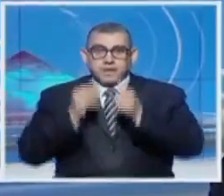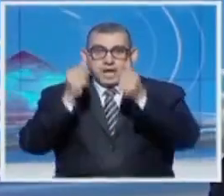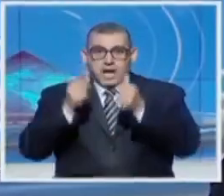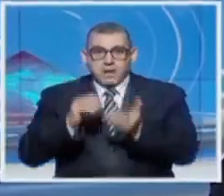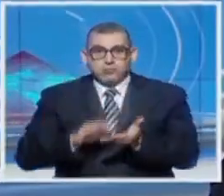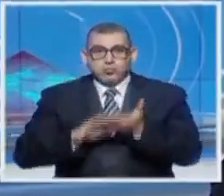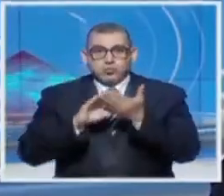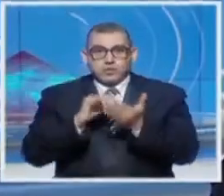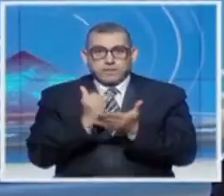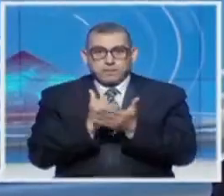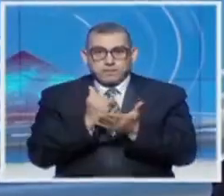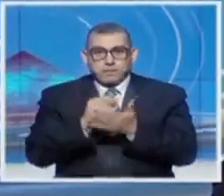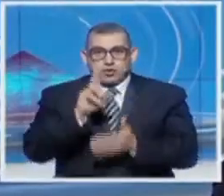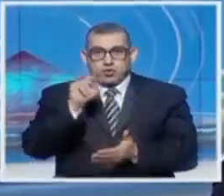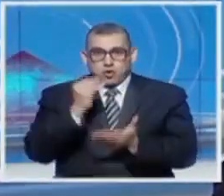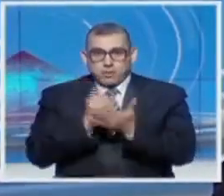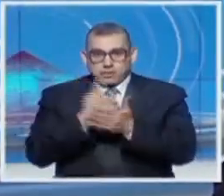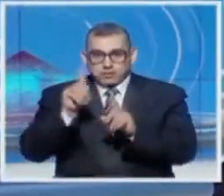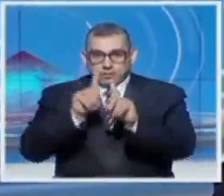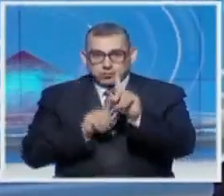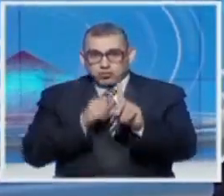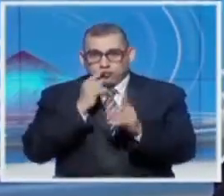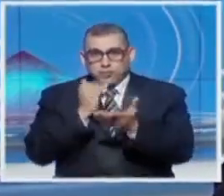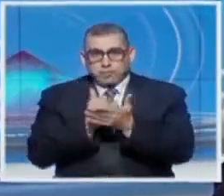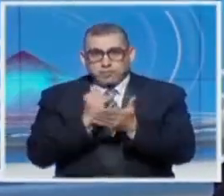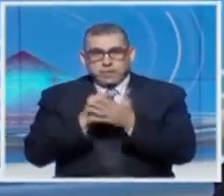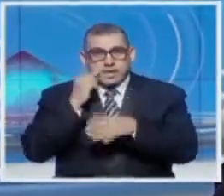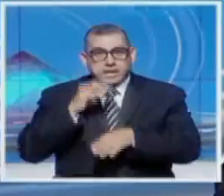أعلن مساعد الأمين العام للأمم المتحدة